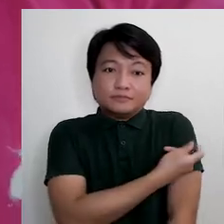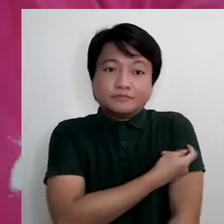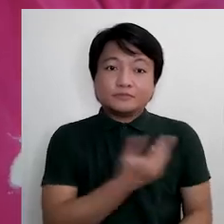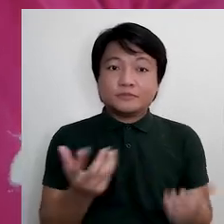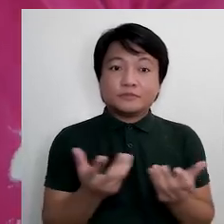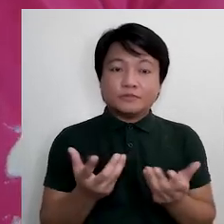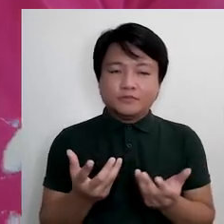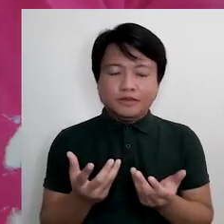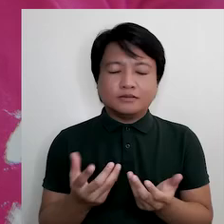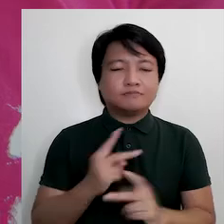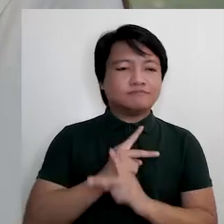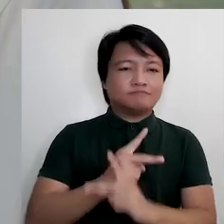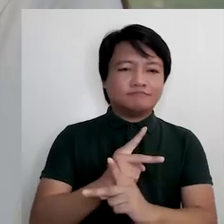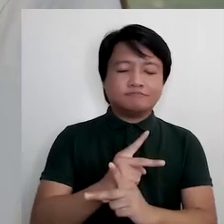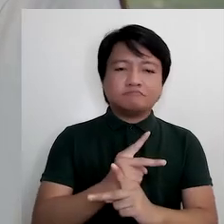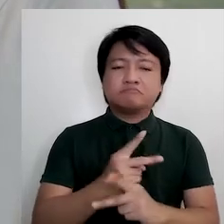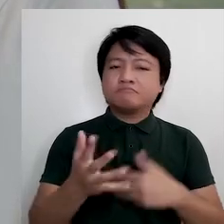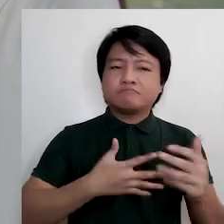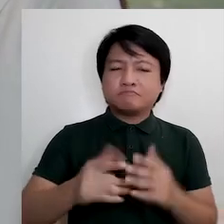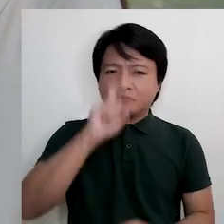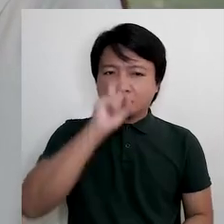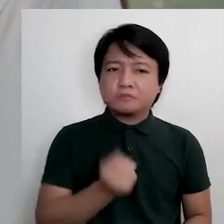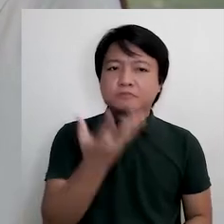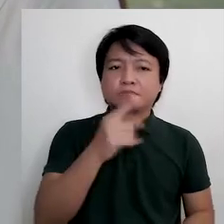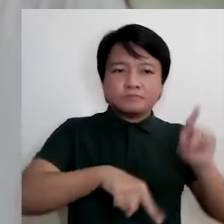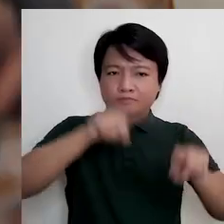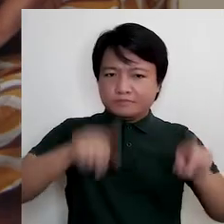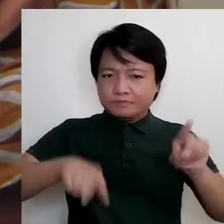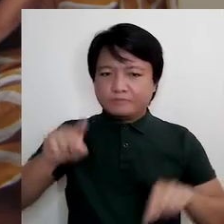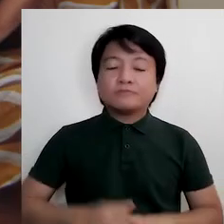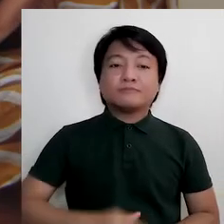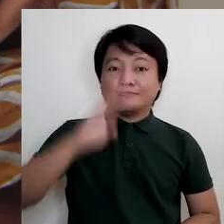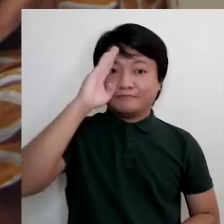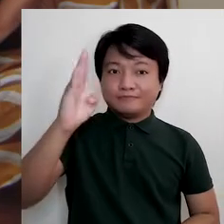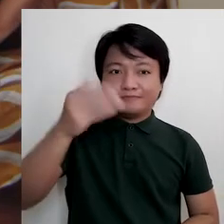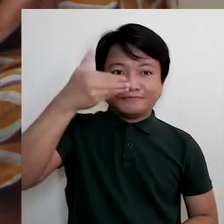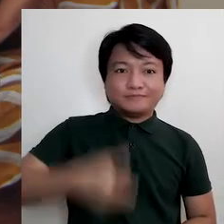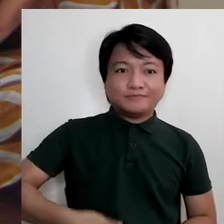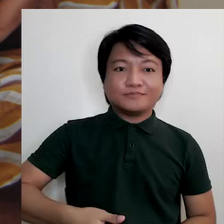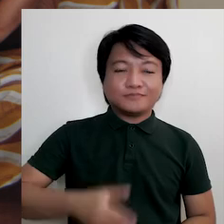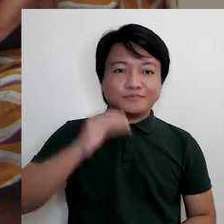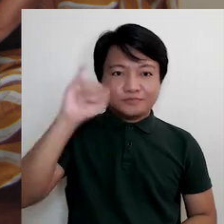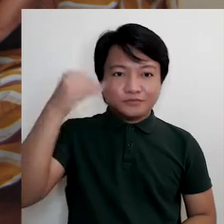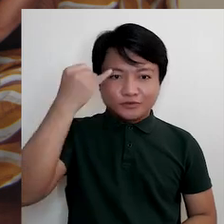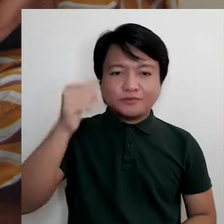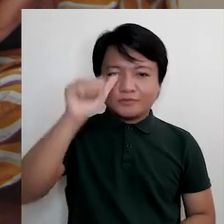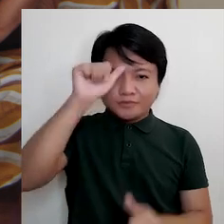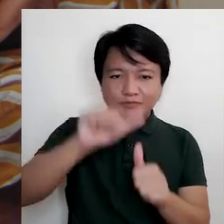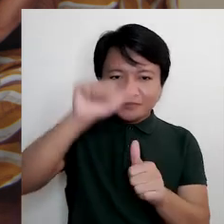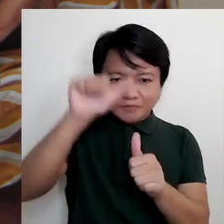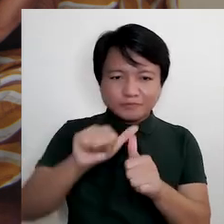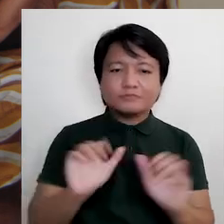Pagbabakuna ay nagbibigay proteksyon anuman ang edad natin. Hi, ako si Jan. Palaging